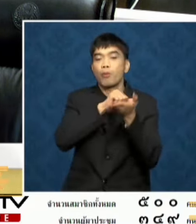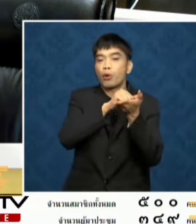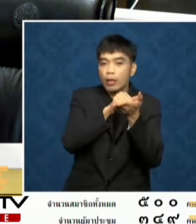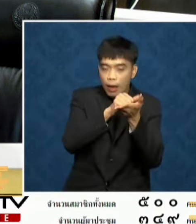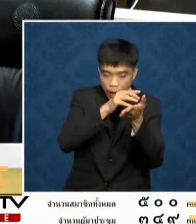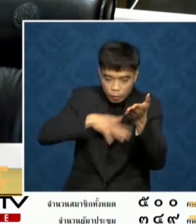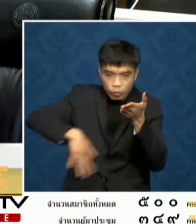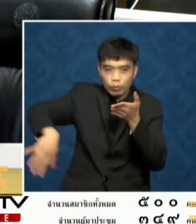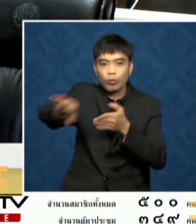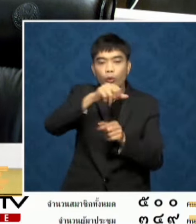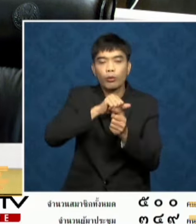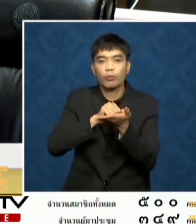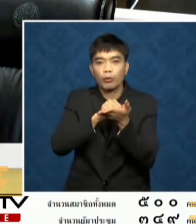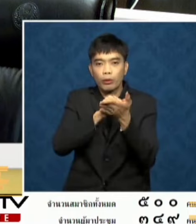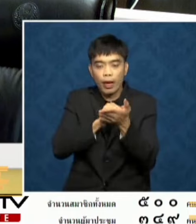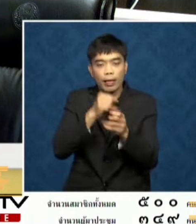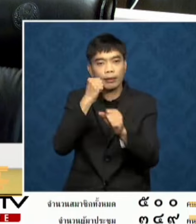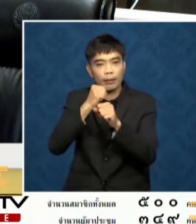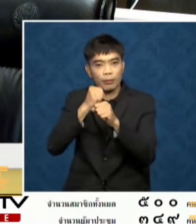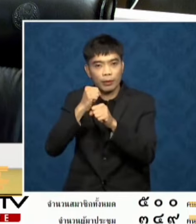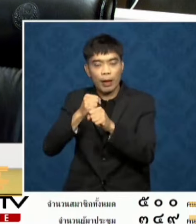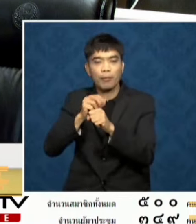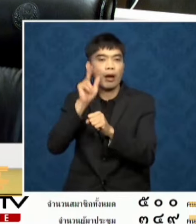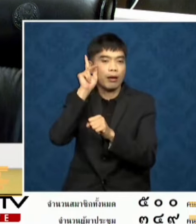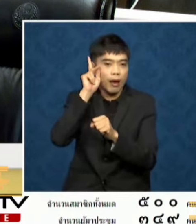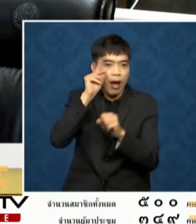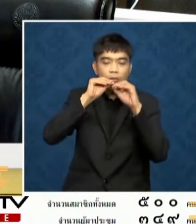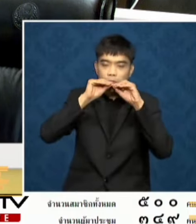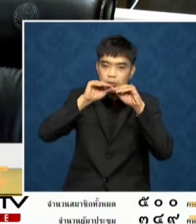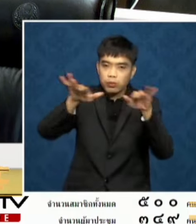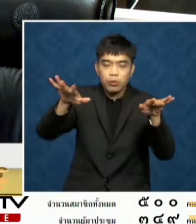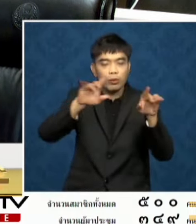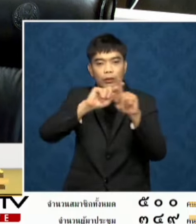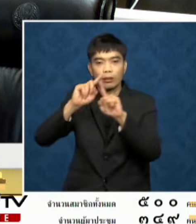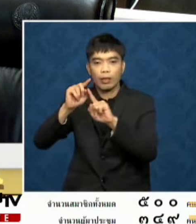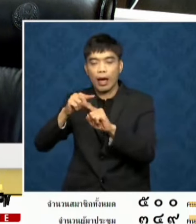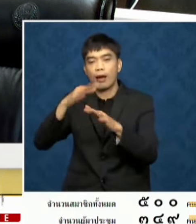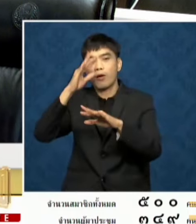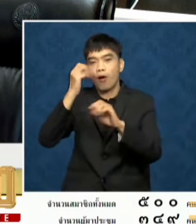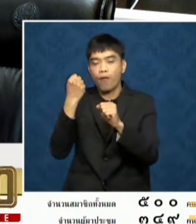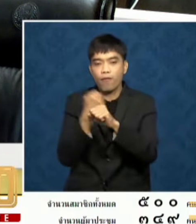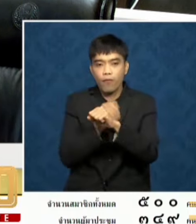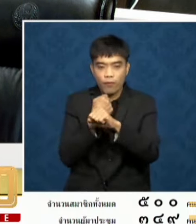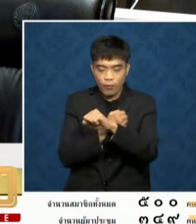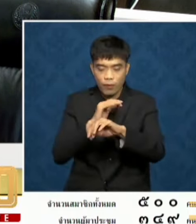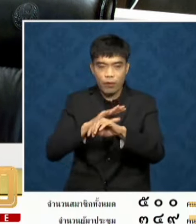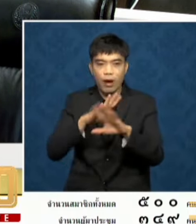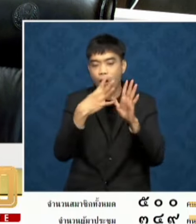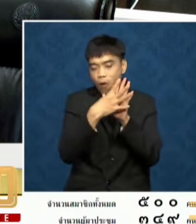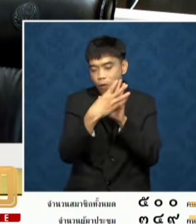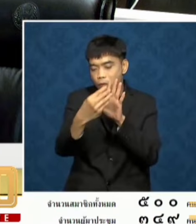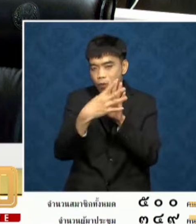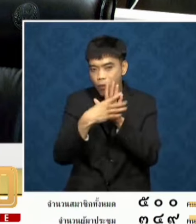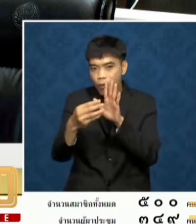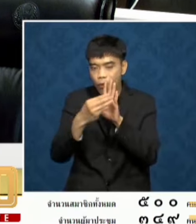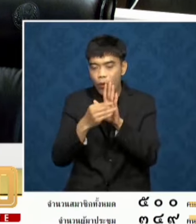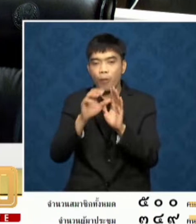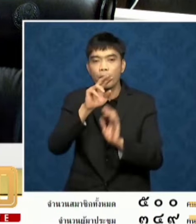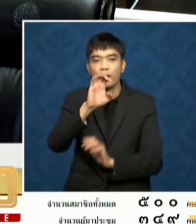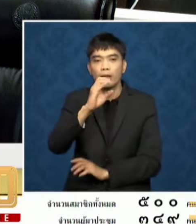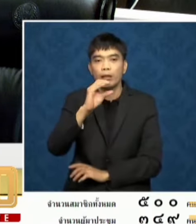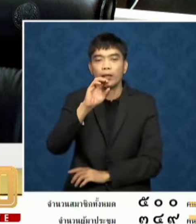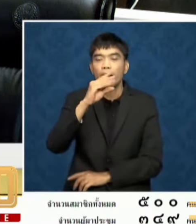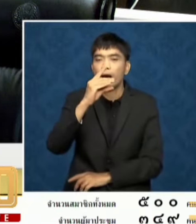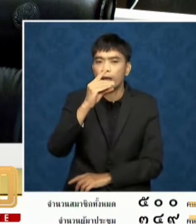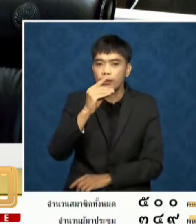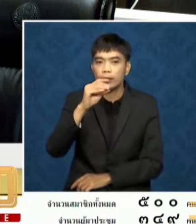างทั่วถึงไปใช้ในเรื่องของการผลิตสื่อคอนเทนต์ด้วยนะครับแล้วก็ทักษะดิจิตอลอย่างเช่นการจัดอบรมสัมมนา5ภาคที่มีเรื่อง